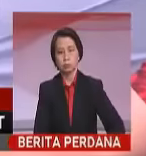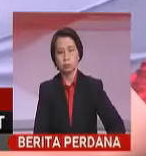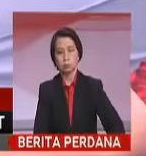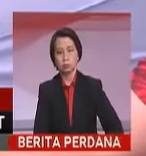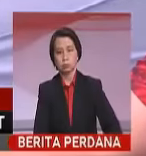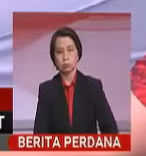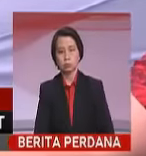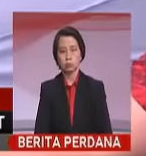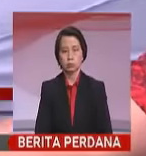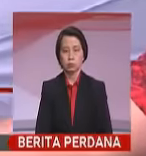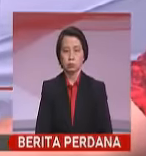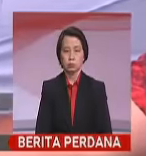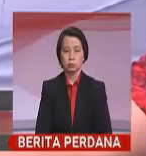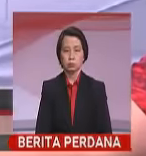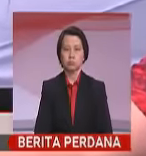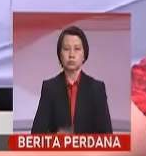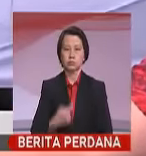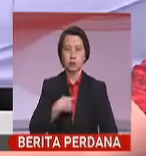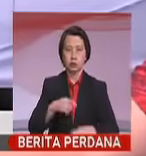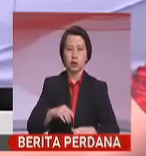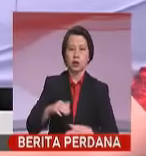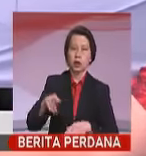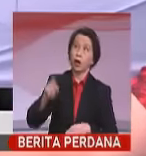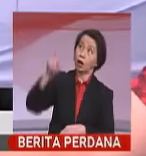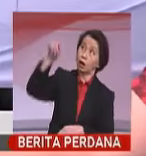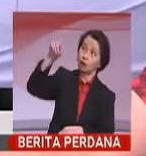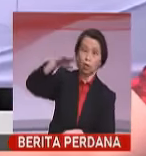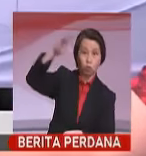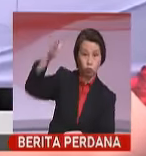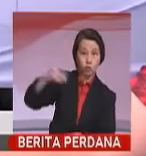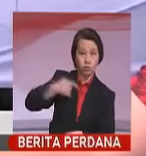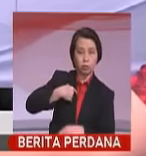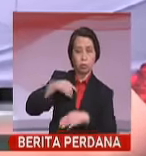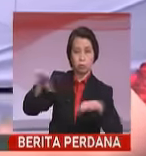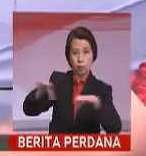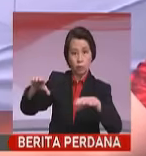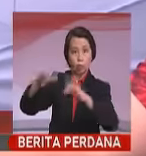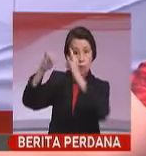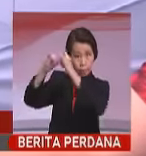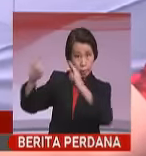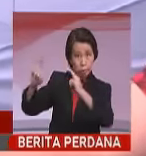Yang terfikir saya nak buat kemah di atas bukit ni kerana yang pertama sekali anak saya nak